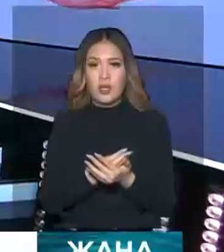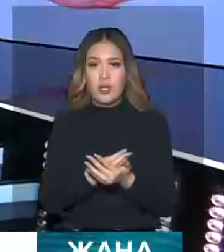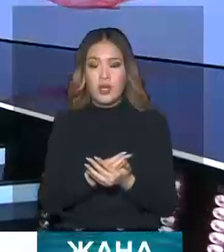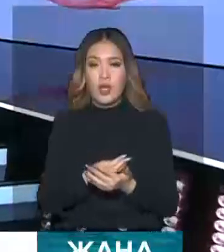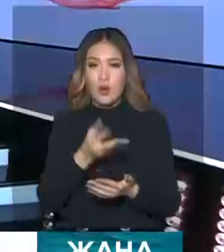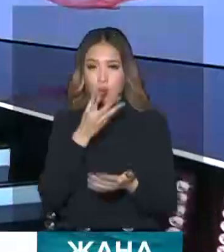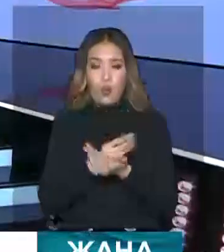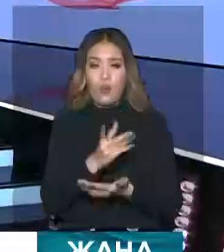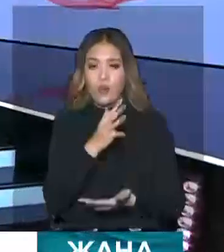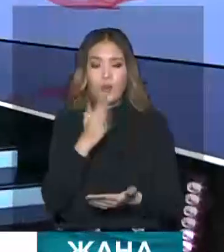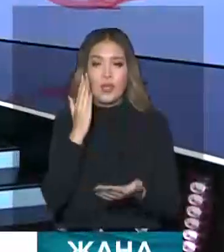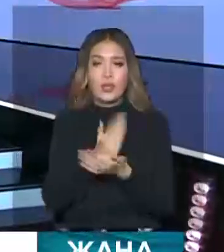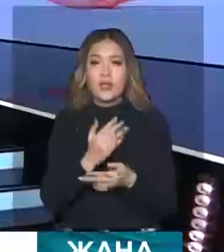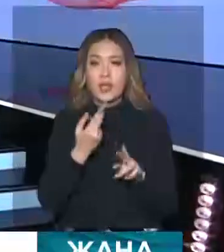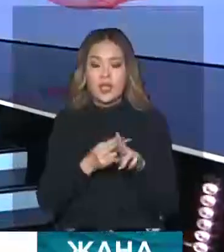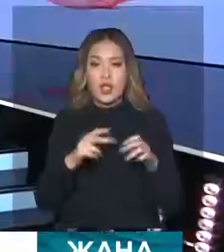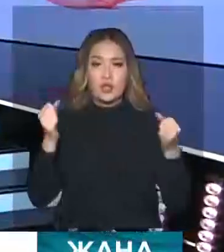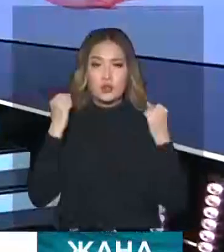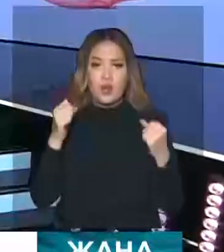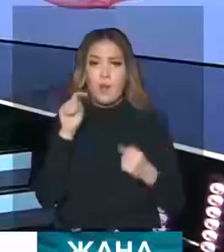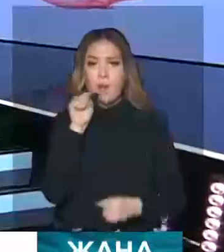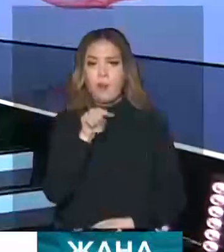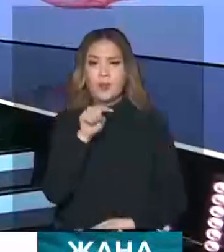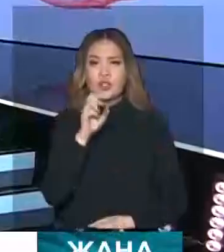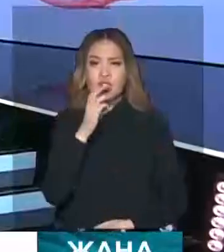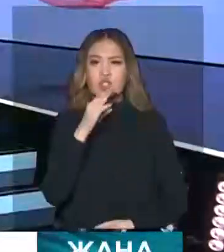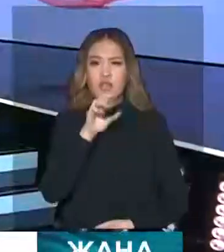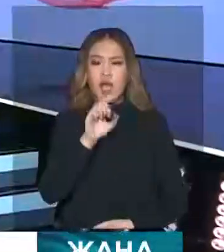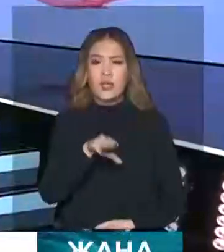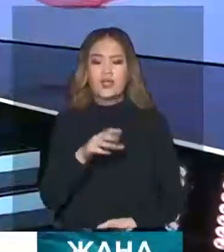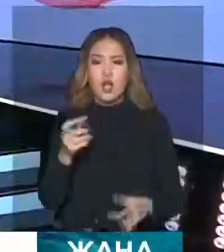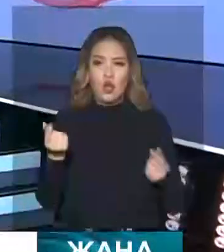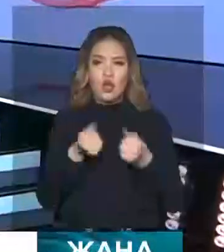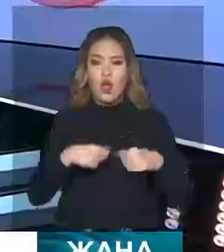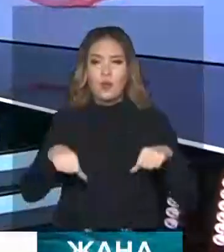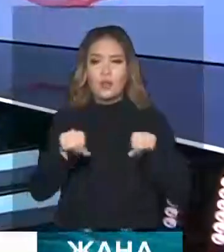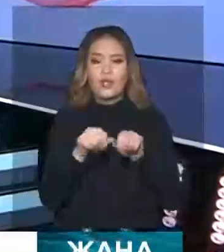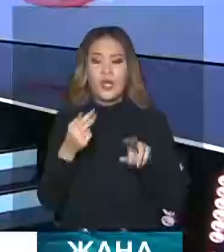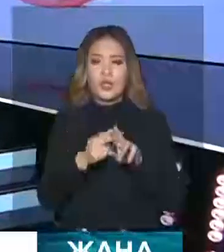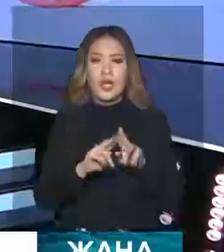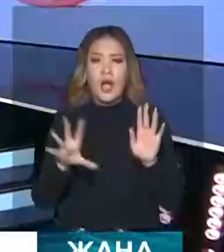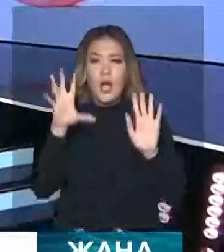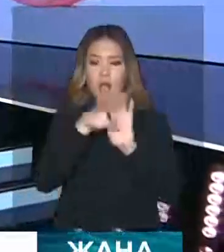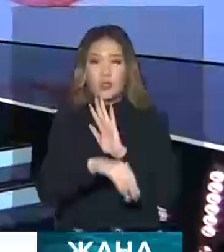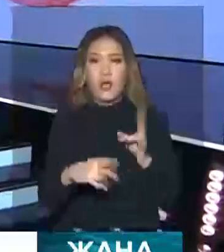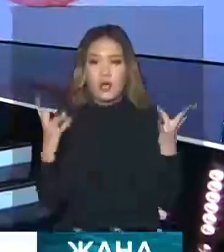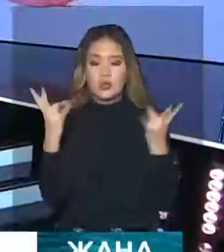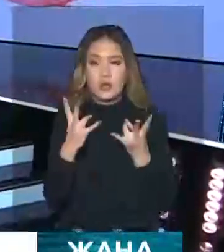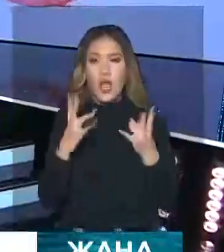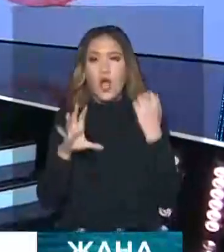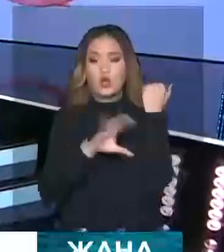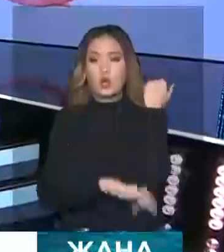waqtı kelgen joq. Сол сияқты спорт мын штаттық единицаның құрамасына соның қатарына кіру керек. Ал мынау